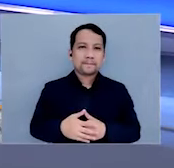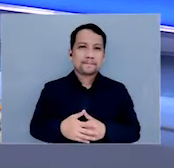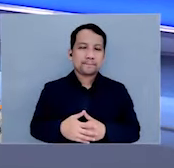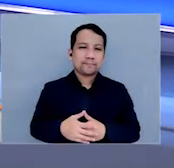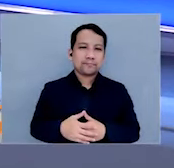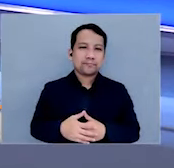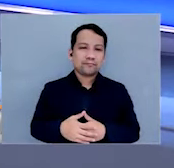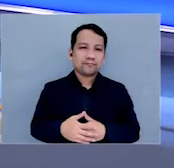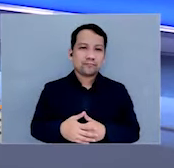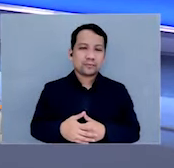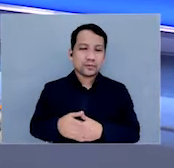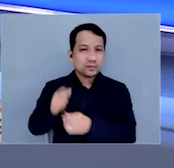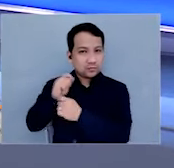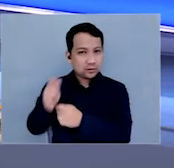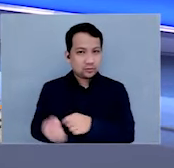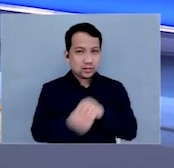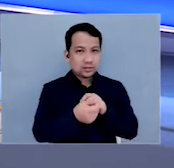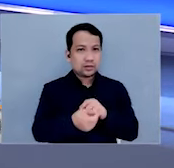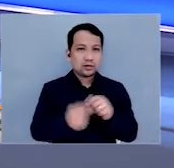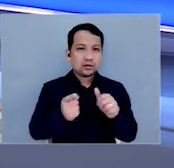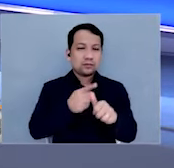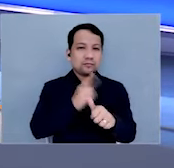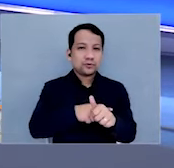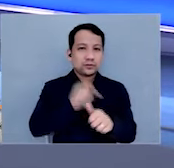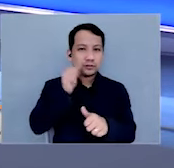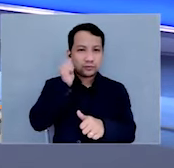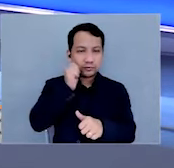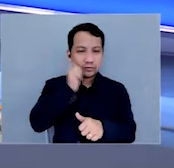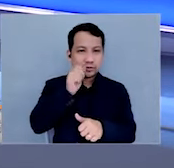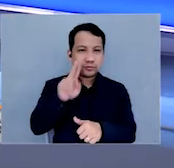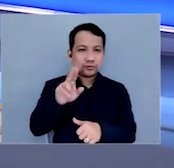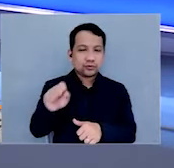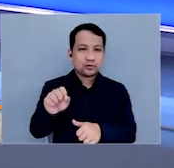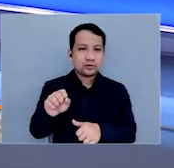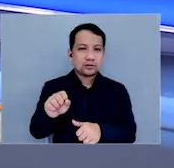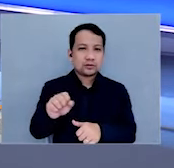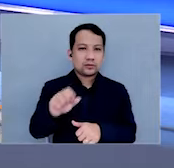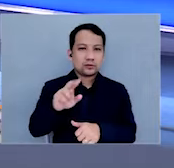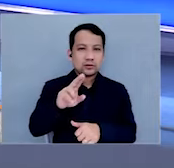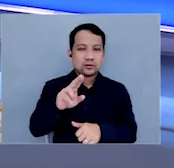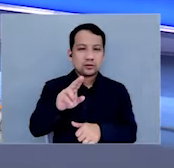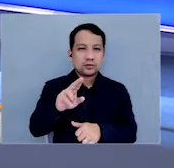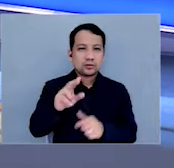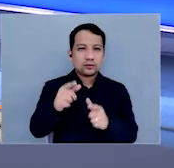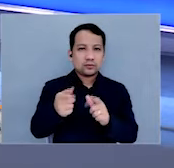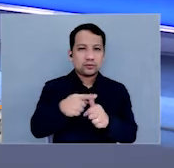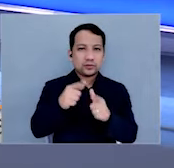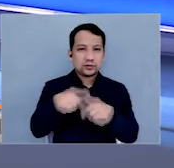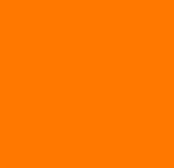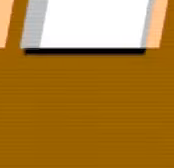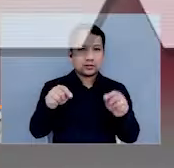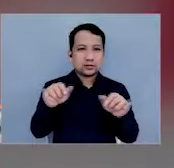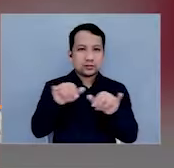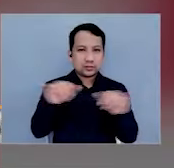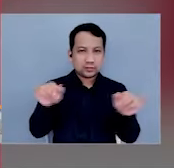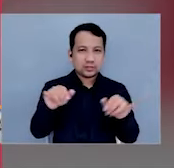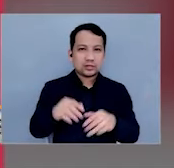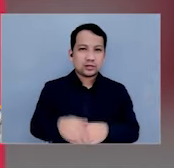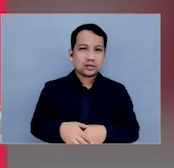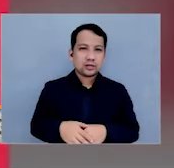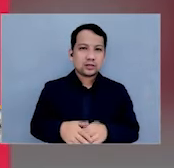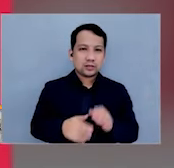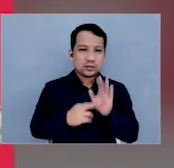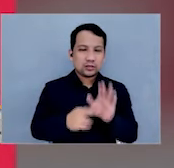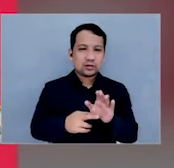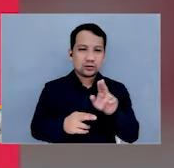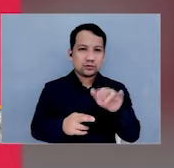Sa golf, ang unang Pinay na nanalo sa US Women's Open ay naging una ding Hapon na nanalo sa same tournament. Nirepresent ni Yuka